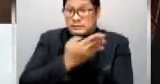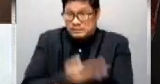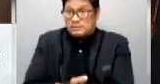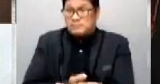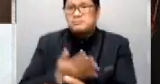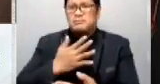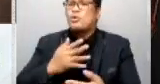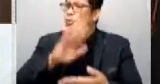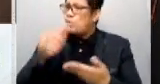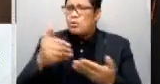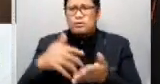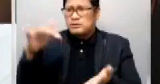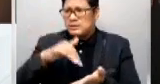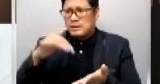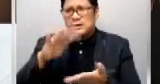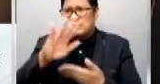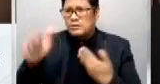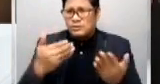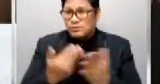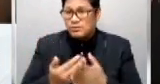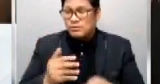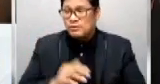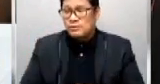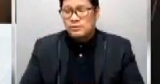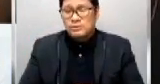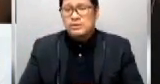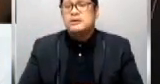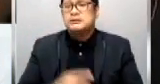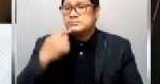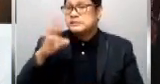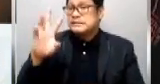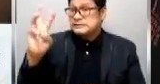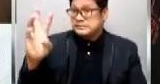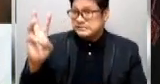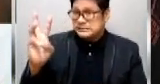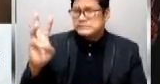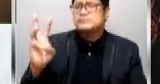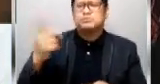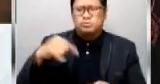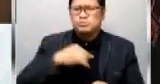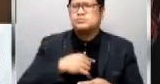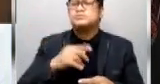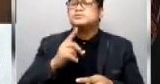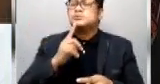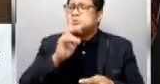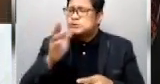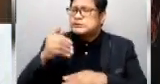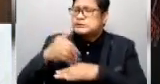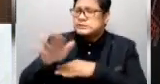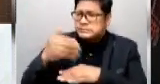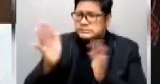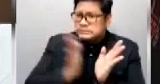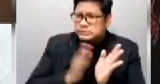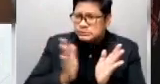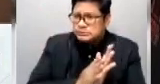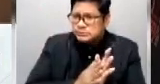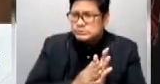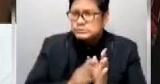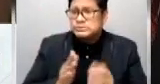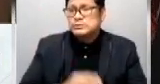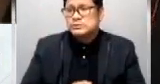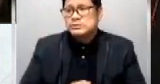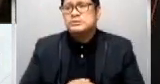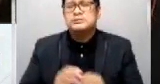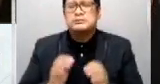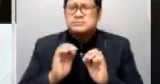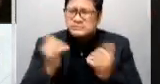lahat. Anim po yung pinag-aaral namin. Paano na po ngayon makakapag-aaral yung mga anak